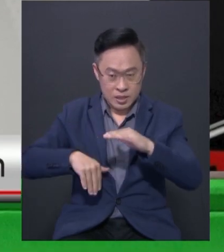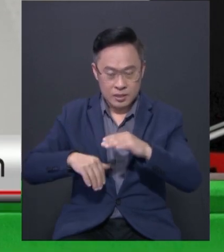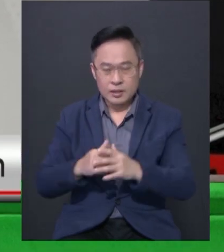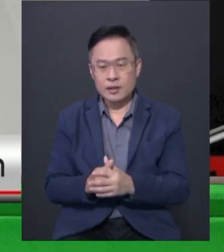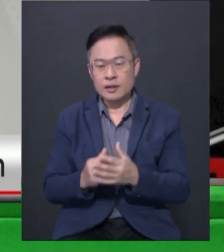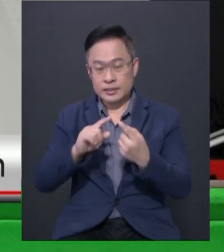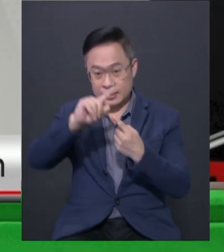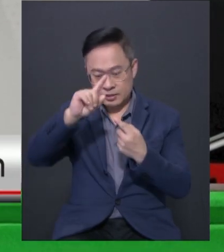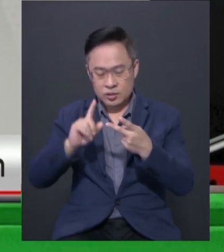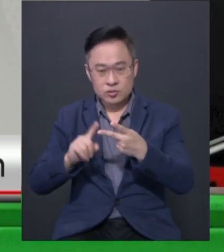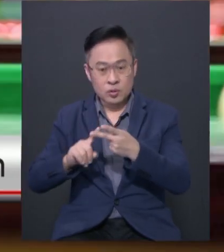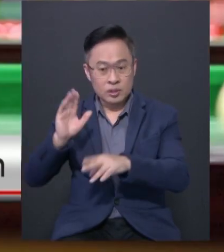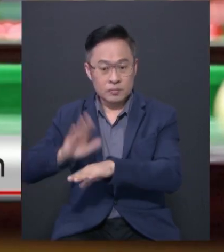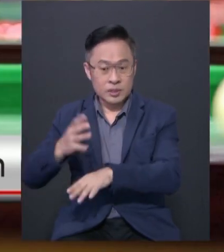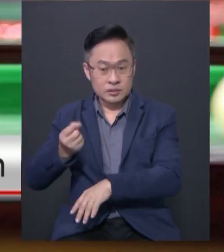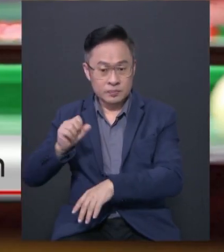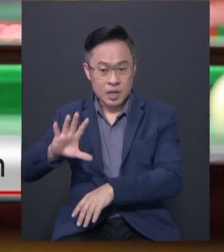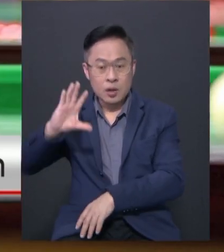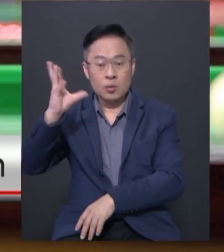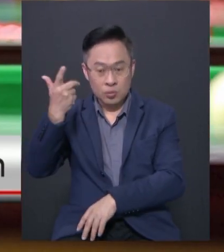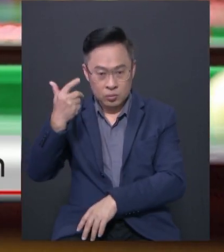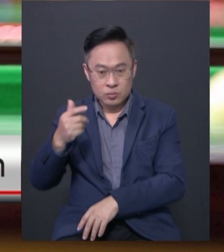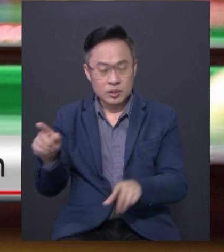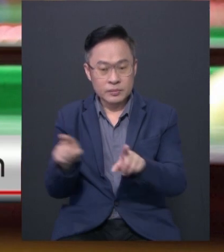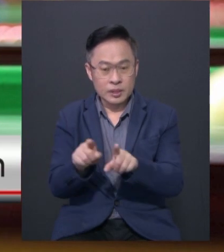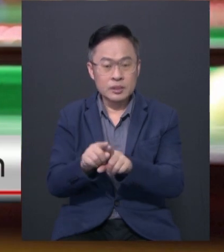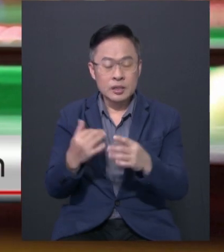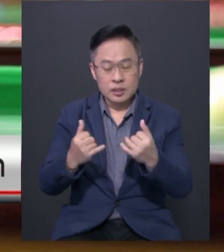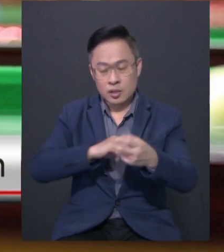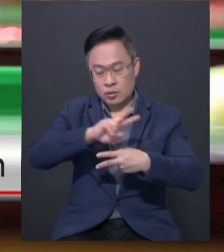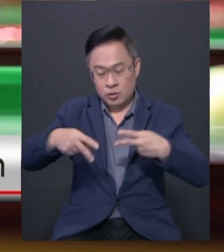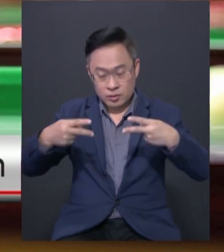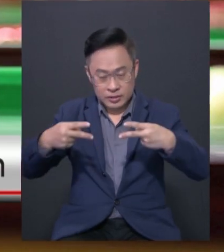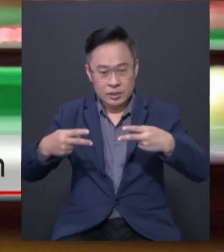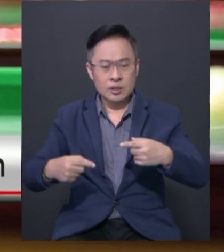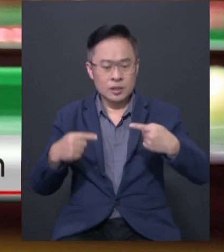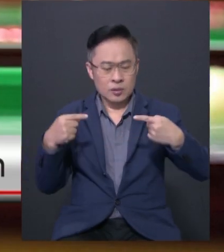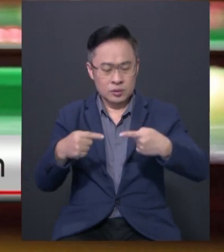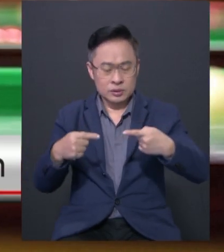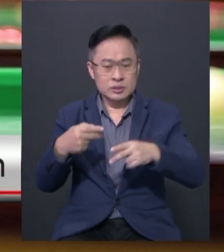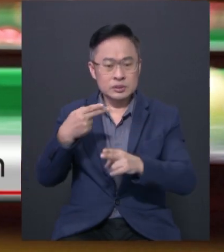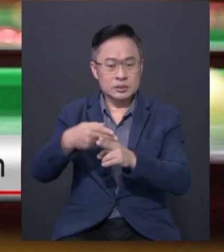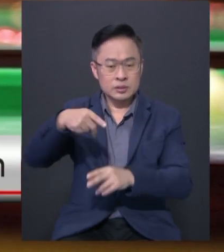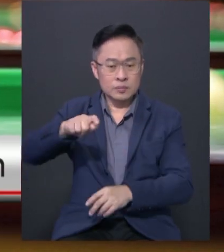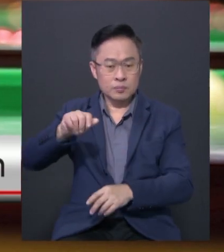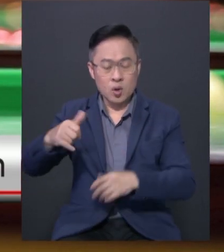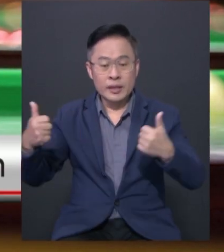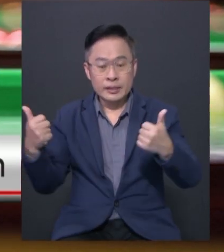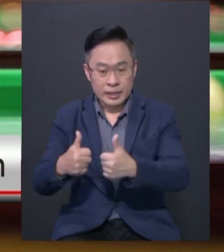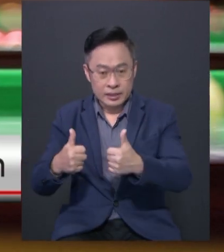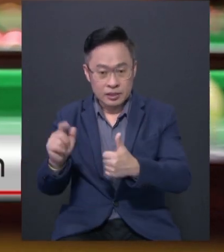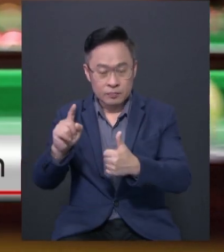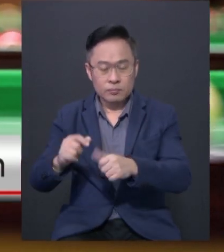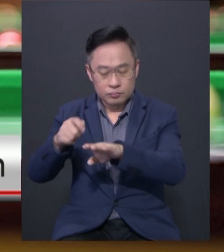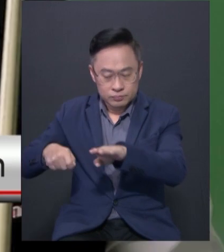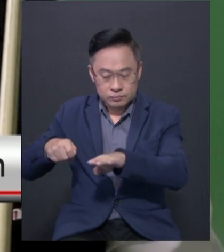รนวลทัศน์คำจันทร์ครับมือ15ของโลกครับโดยในรอบรองชนะเลิศครับพลอยขอนแก่นเนี่ยก็ฟอร์มแรงต่อเนื่องครับเอาชนะลิลีเมลดัมครับ